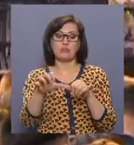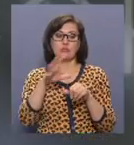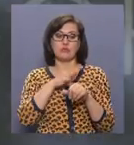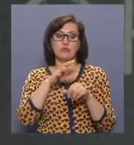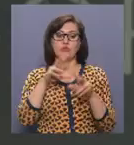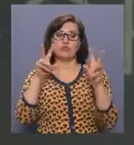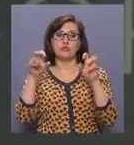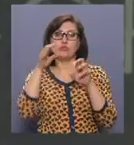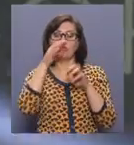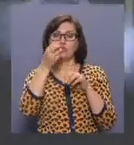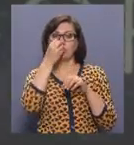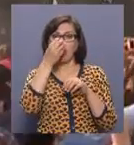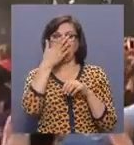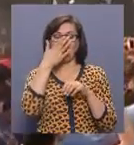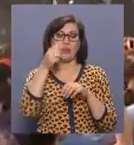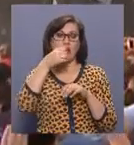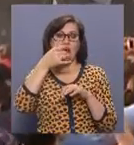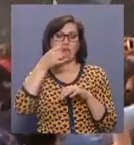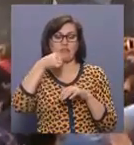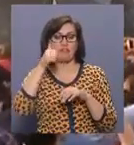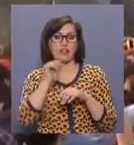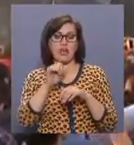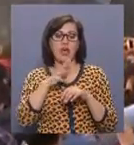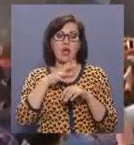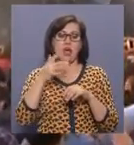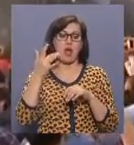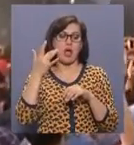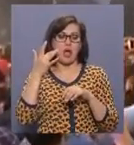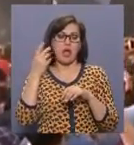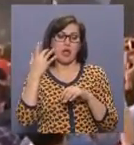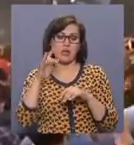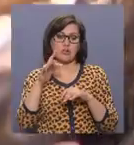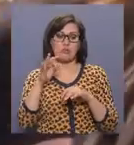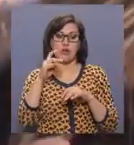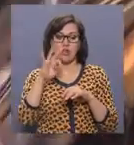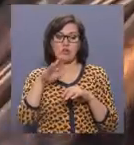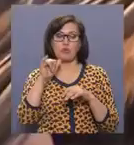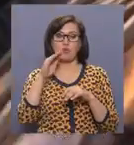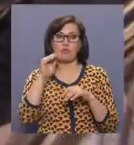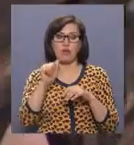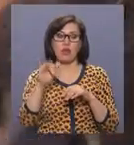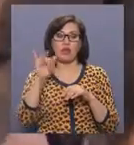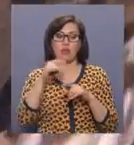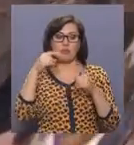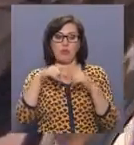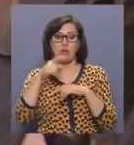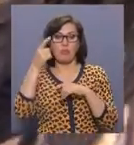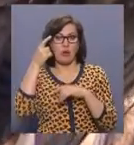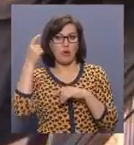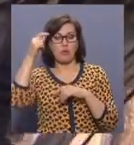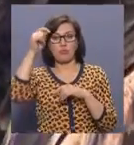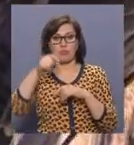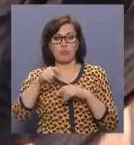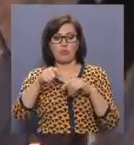атап өту керек, Жапония, Африка, АҚШ, Башқұртастан, Бурятия, Тува және ішкі Монголиядан